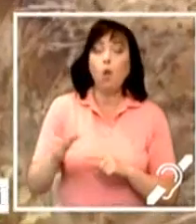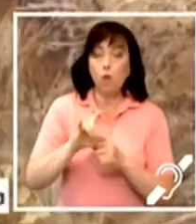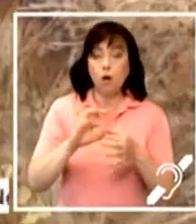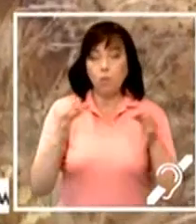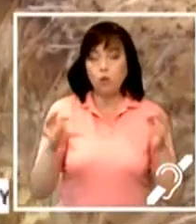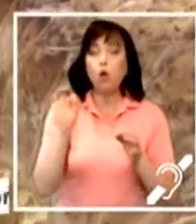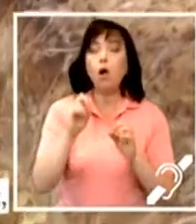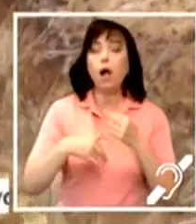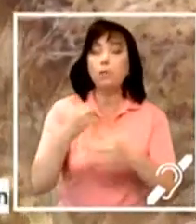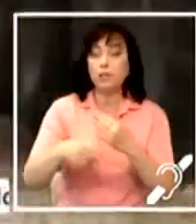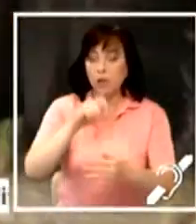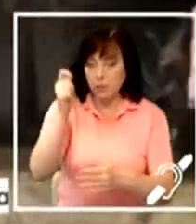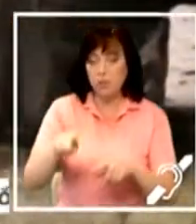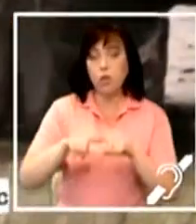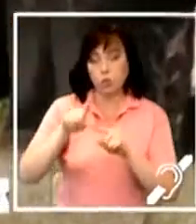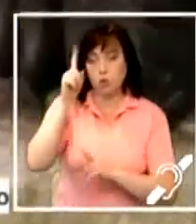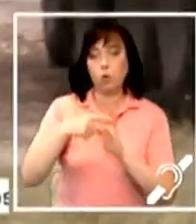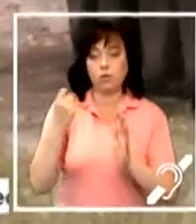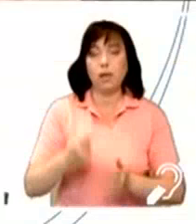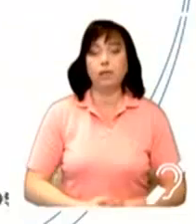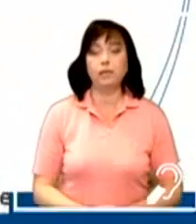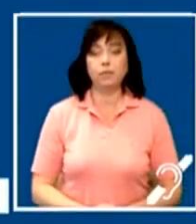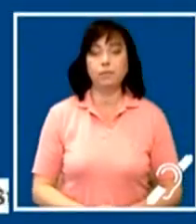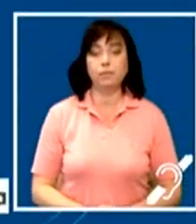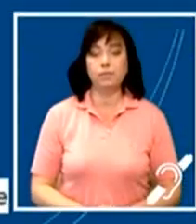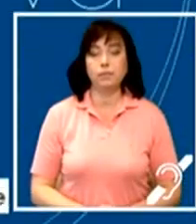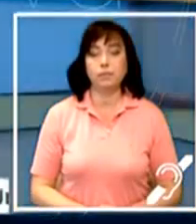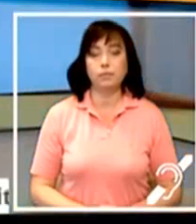evoluția războiului venim imediat în telejurnal.